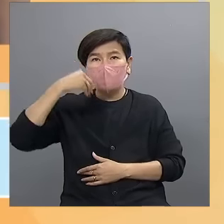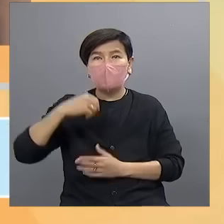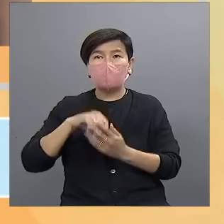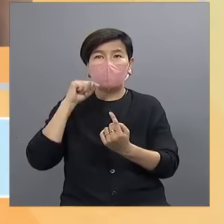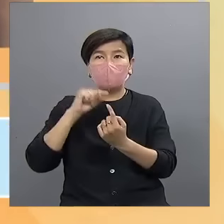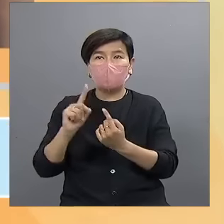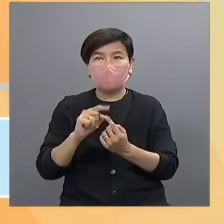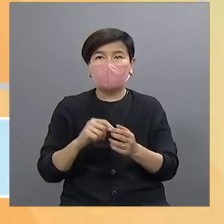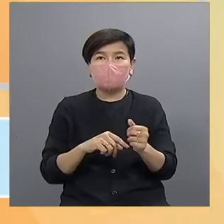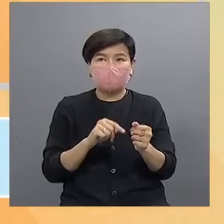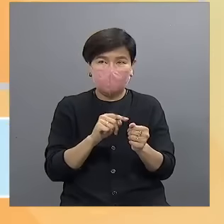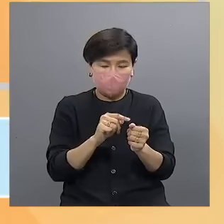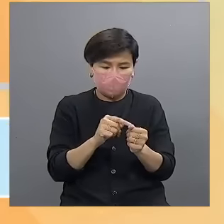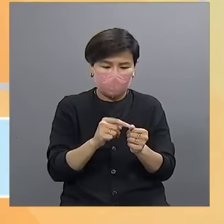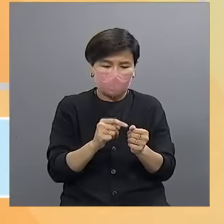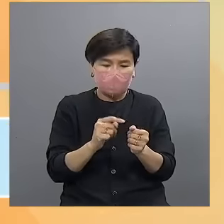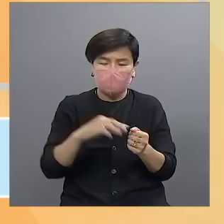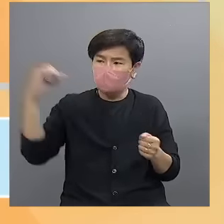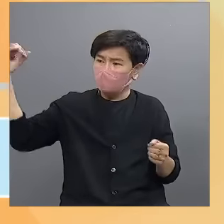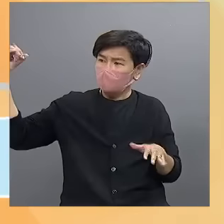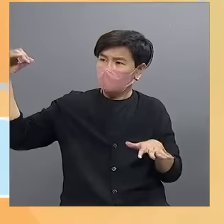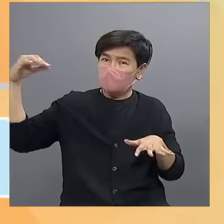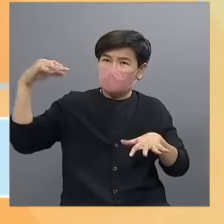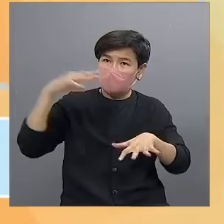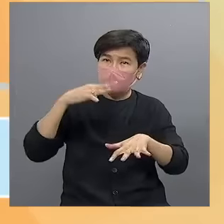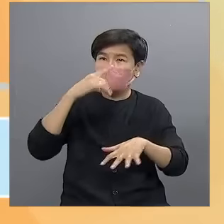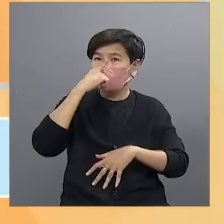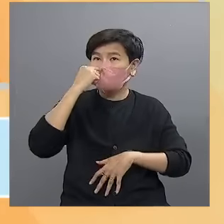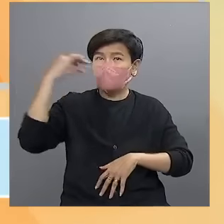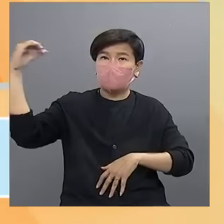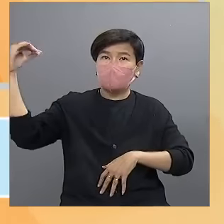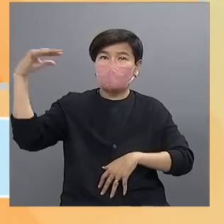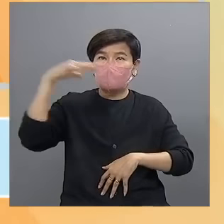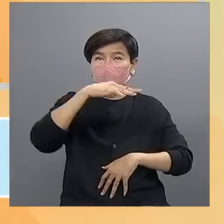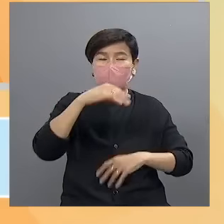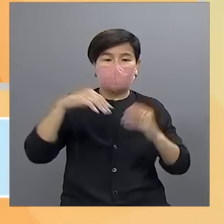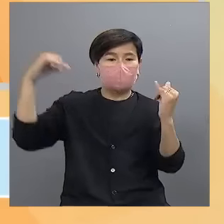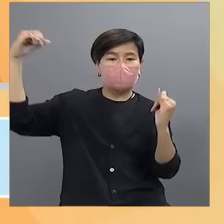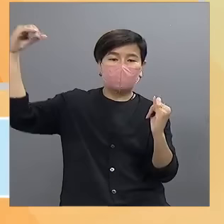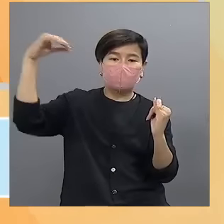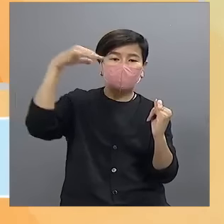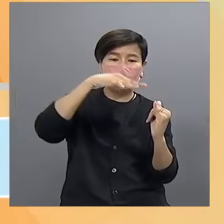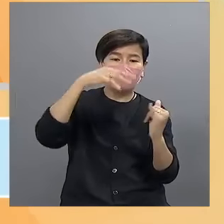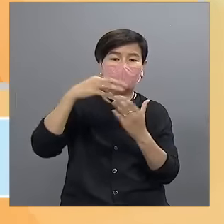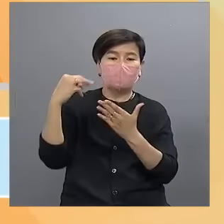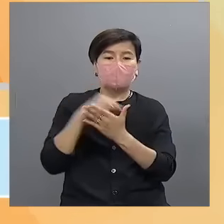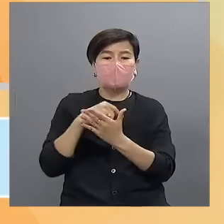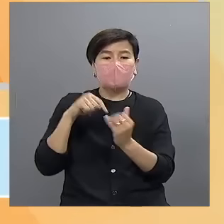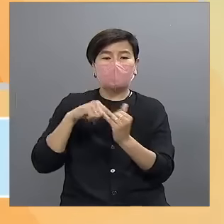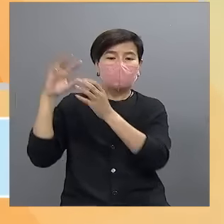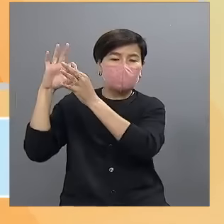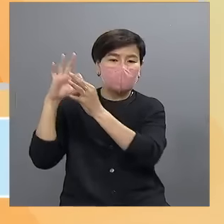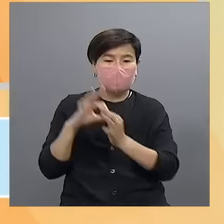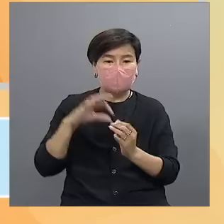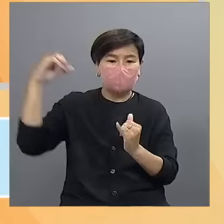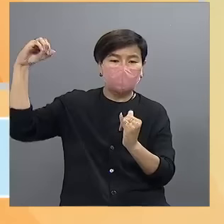Tอาปแดดมด แมลงชนิดนี้ กจะสัมพัศ์กับการอาปแดดเพรฉนั้ก็จะ